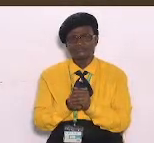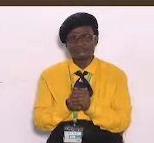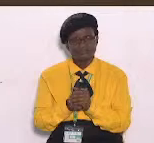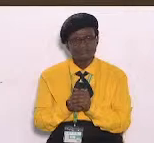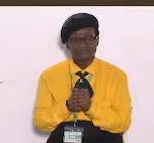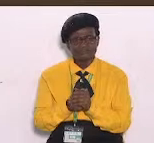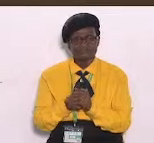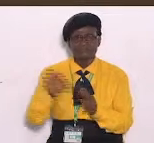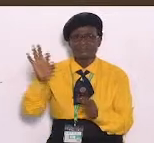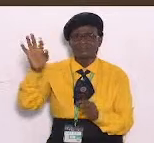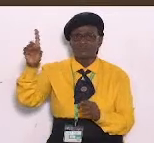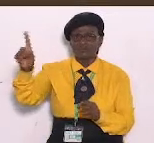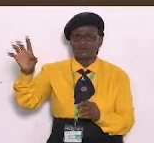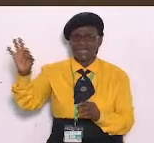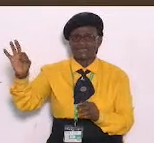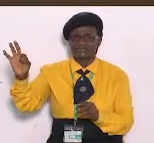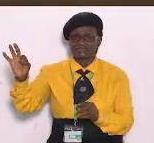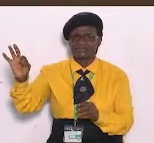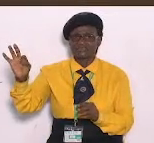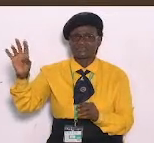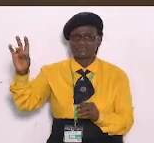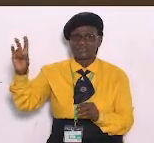alléluia en